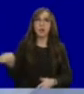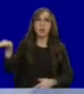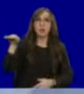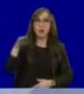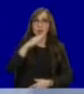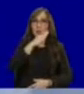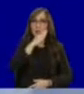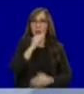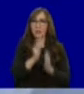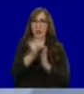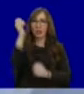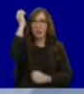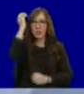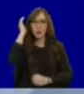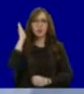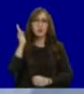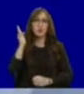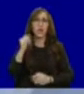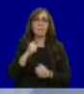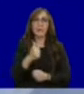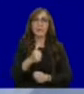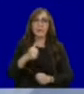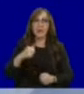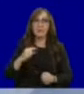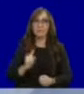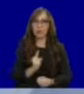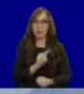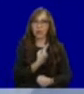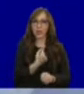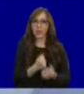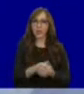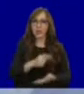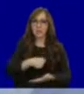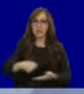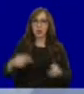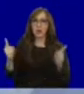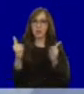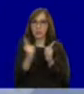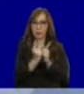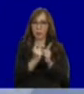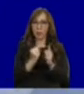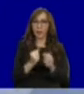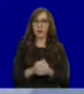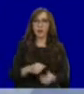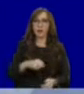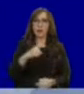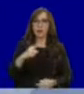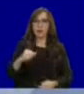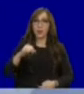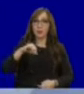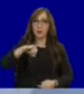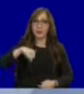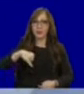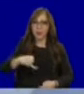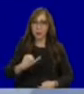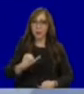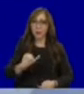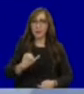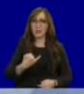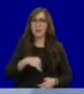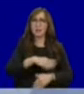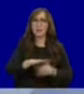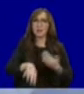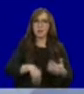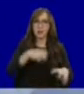sudah boleh melakukan tatap muka, ya. Dan di bulan Januari bulan ini semua